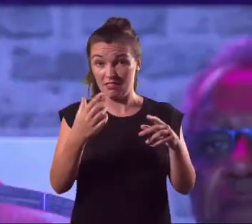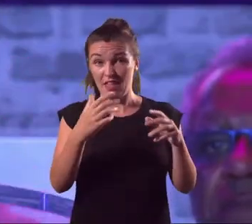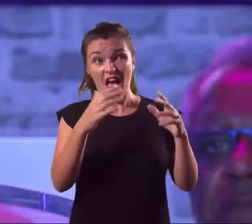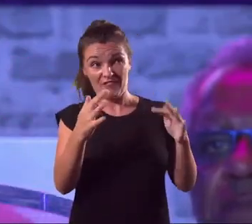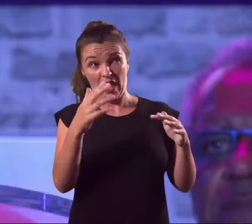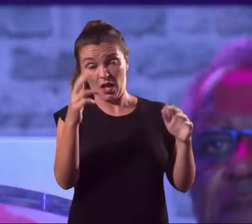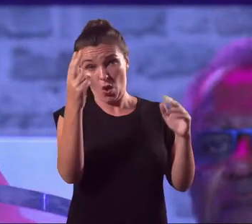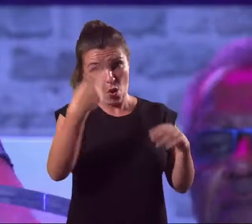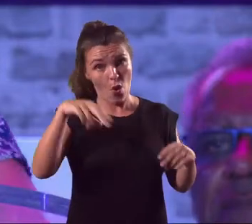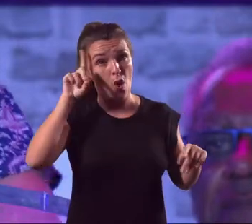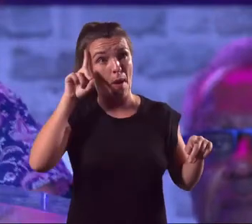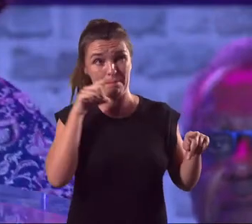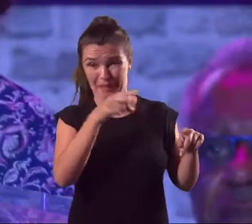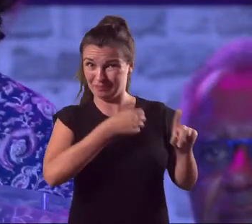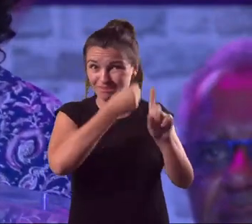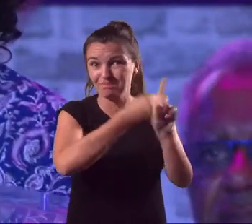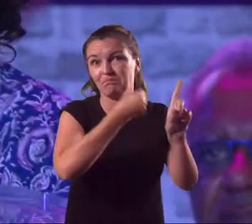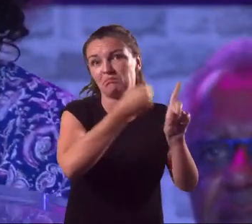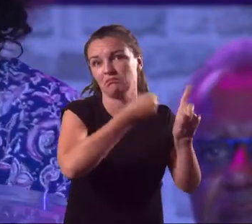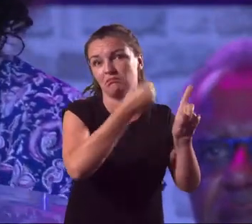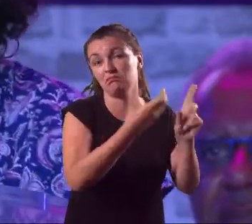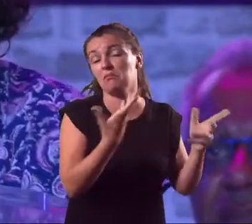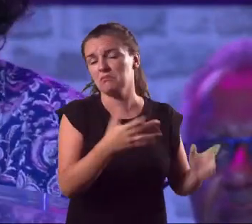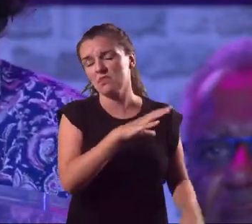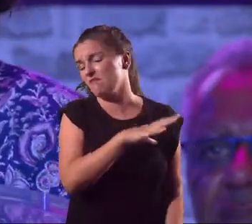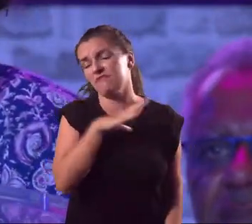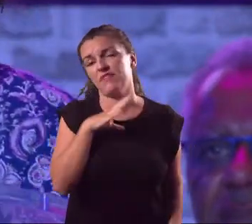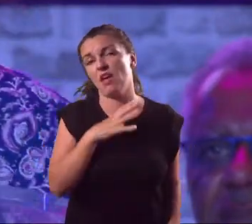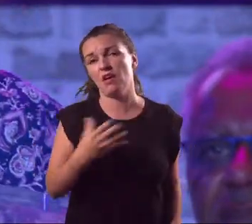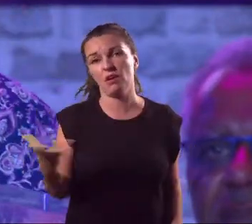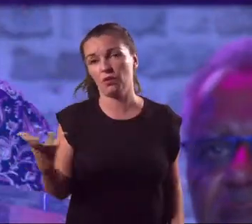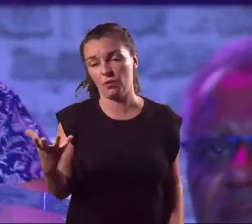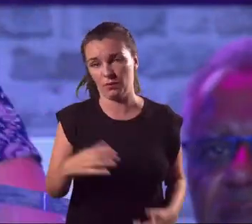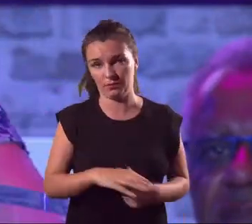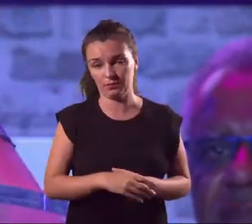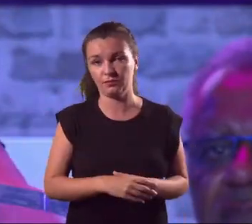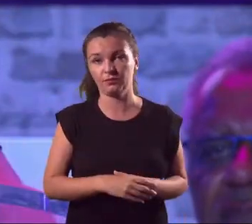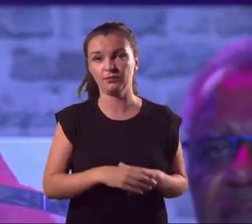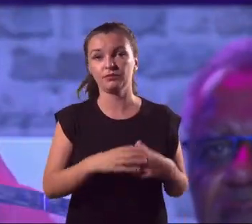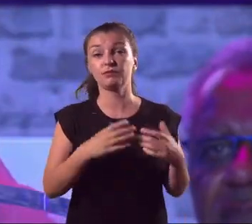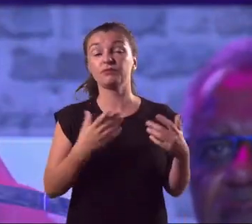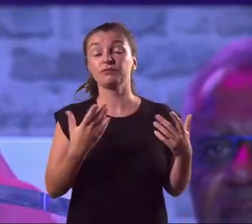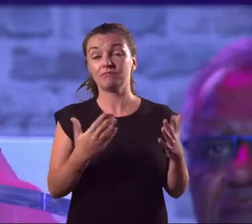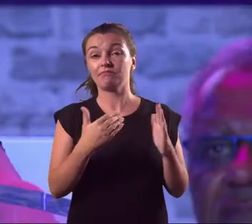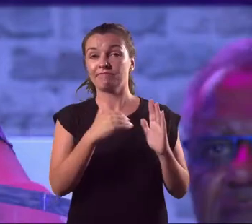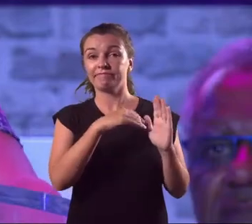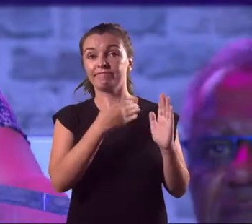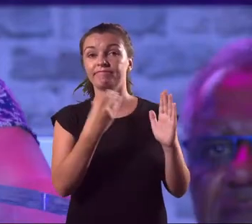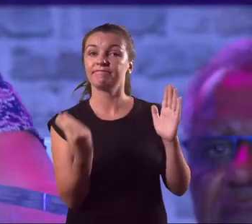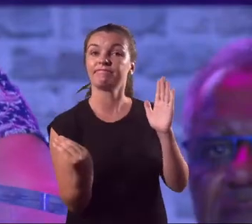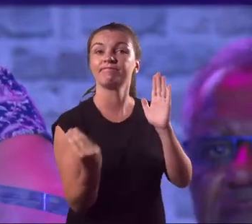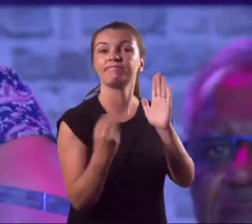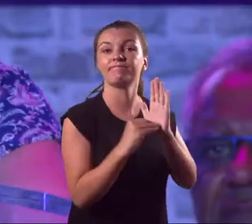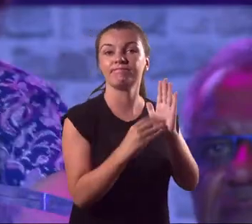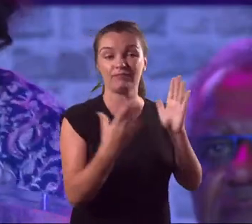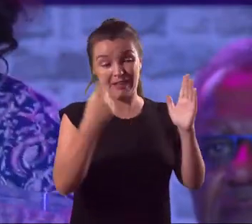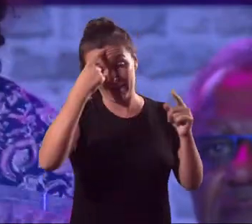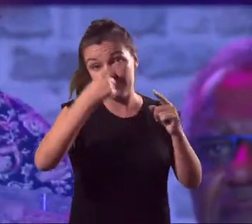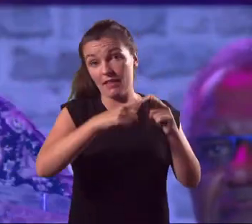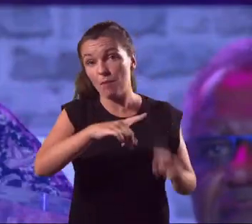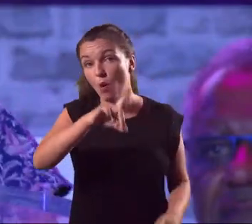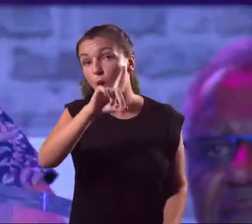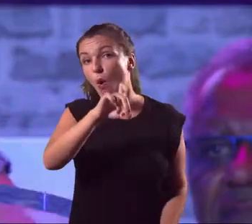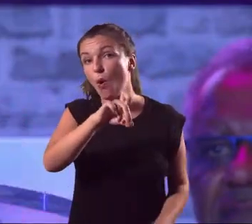en la matière. Je suis fière que nous ayons fait adopter une directive cadre sur l'eau